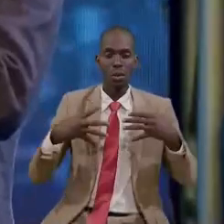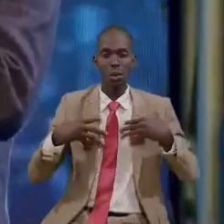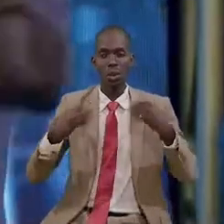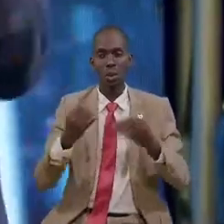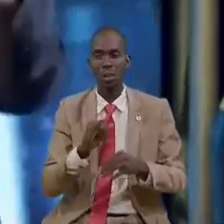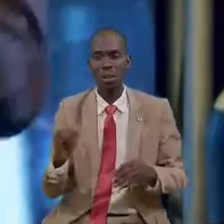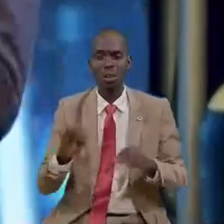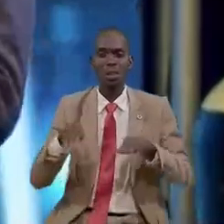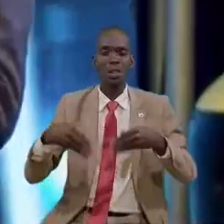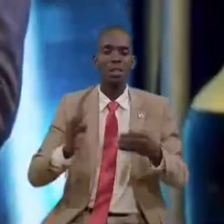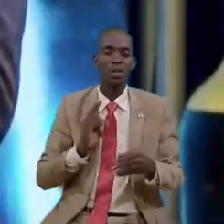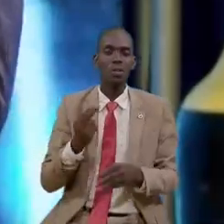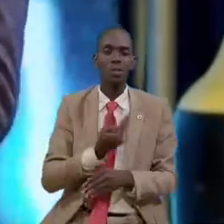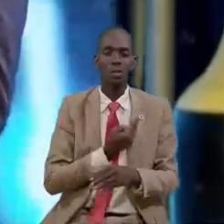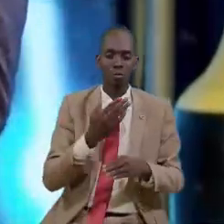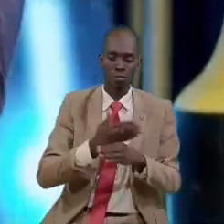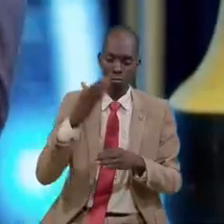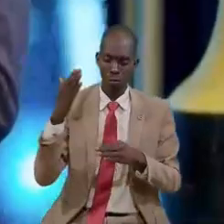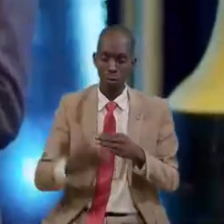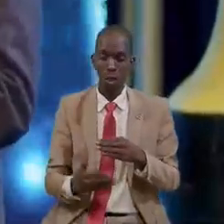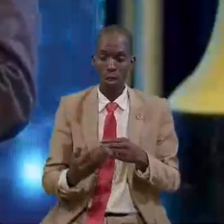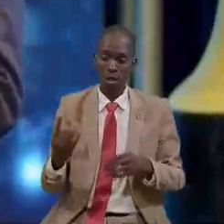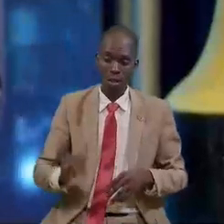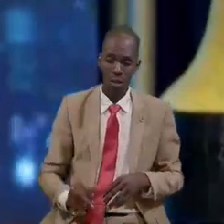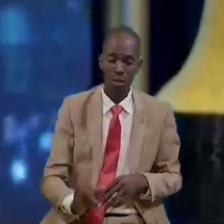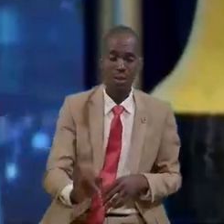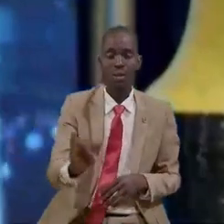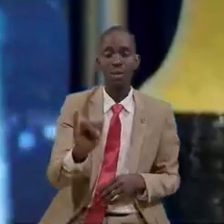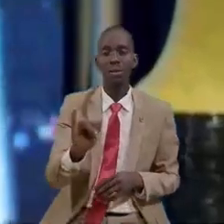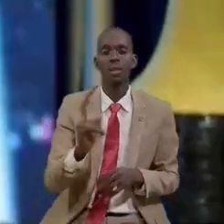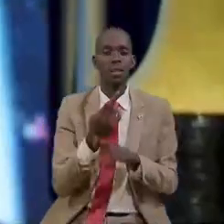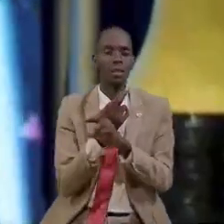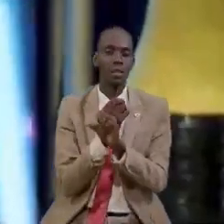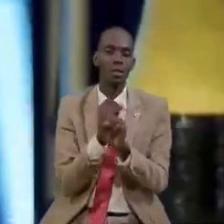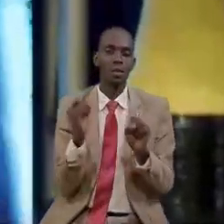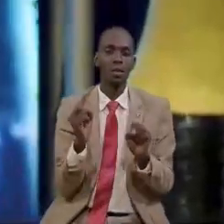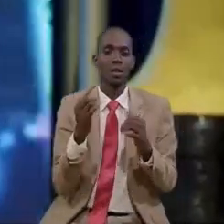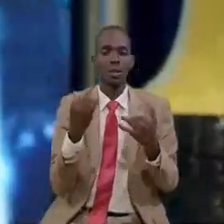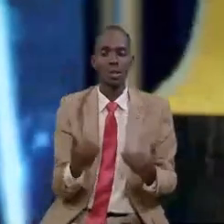nous a donné la rédemption totale, éternelle.